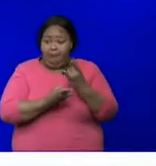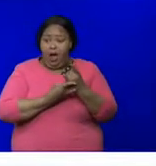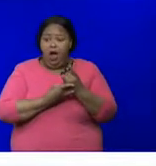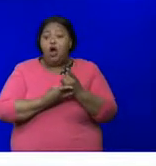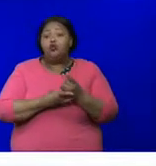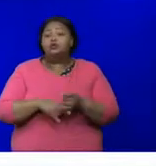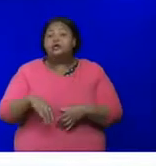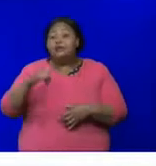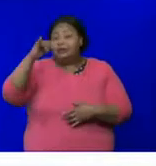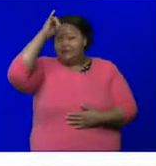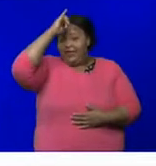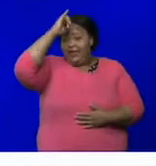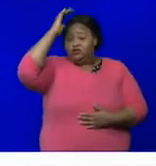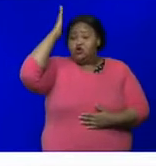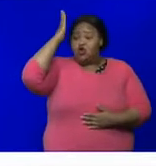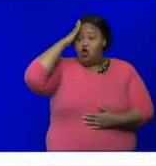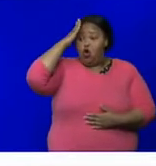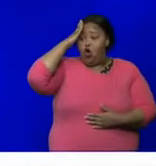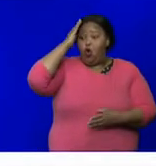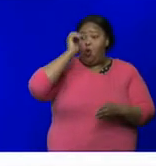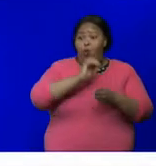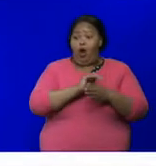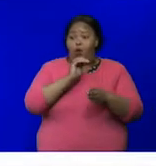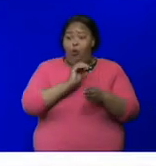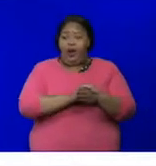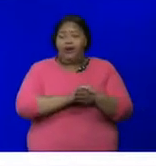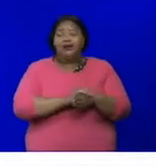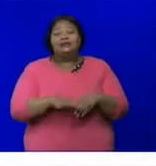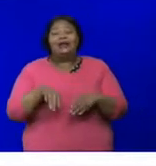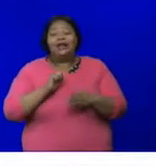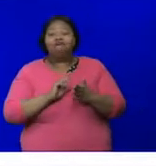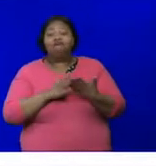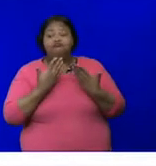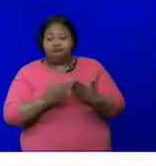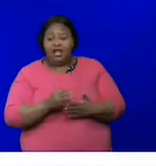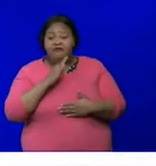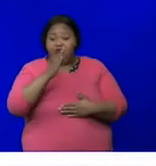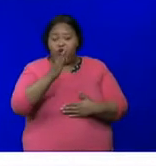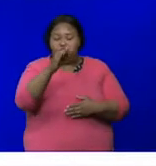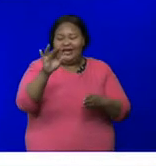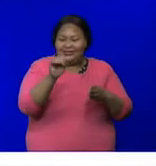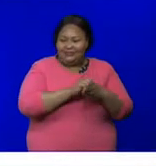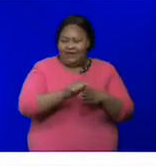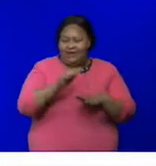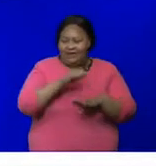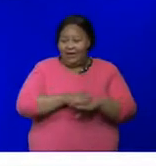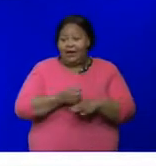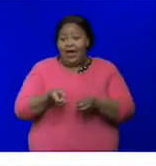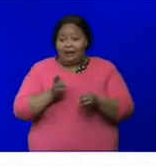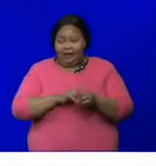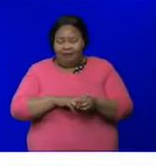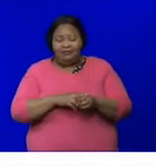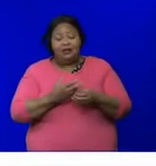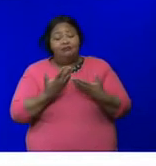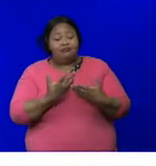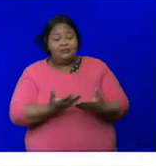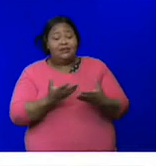sebayakhona kwaqeqesha lawo makhono abo baqeqesha ke nanga ukuthi nje mhlambe nasekhaya so uyati yena ukuthi cha mina